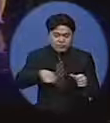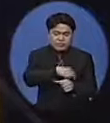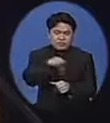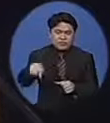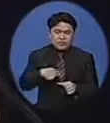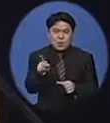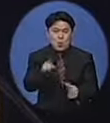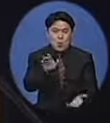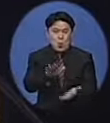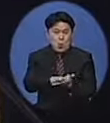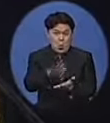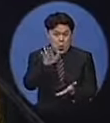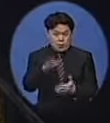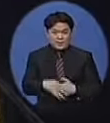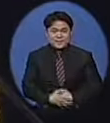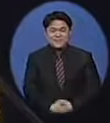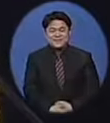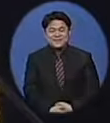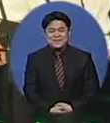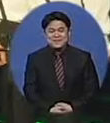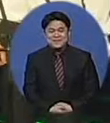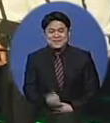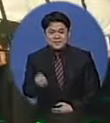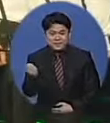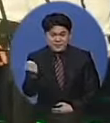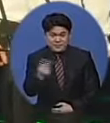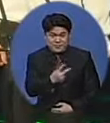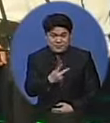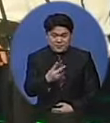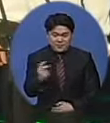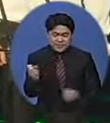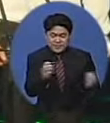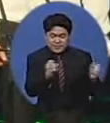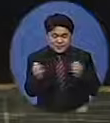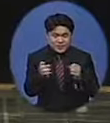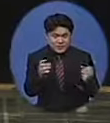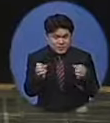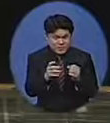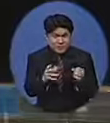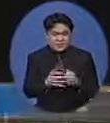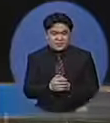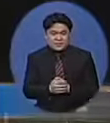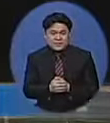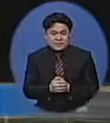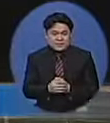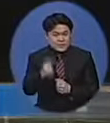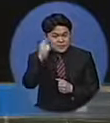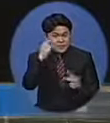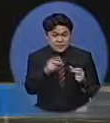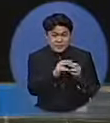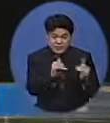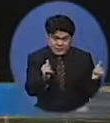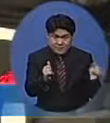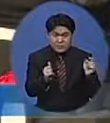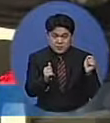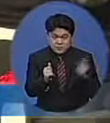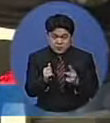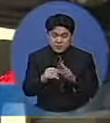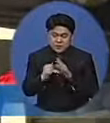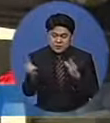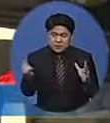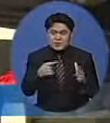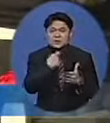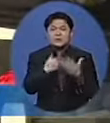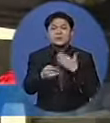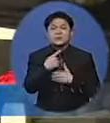더욱 무르익었습니다. 이어 마련된 토크 콘서트 시간. 정신장애인 당사자와 가족들이